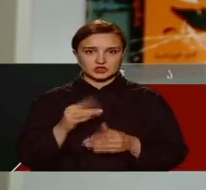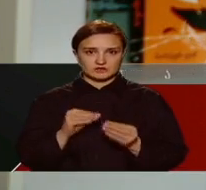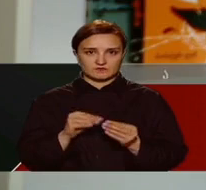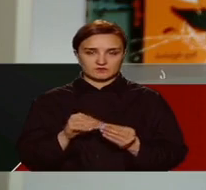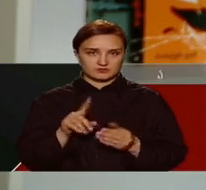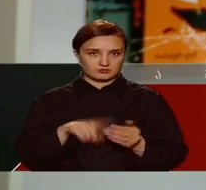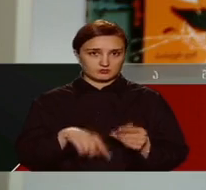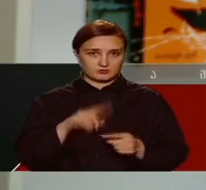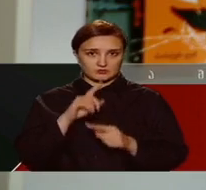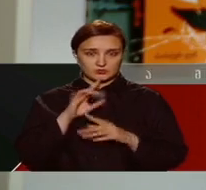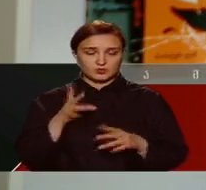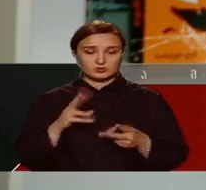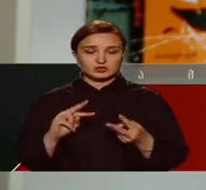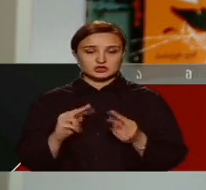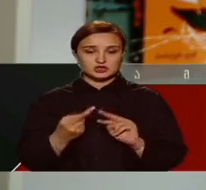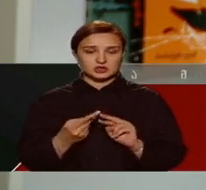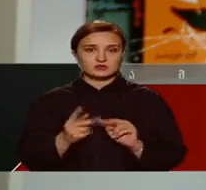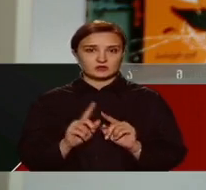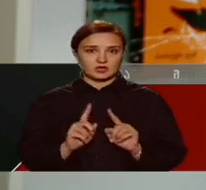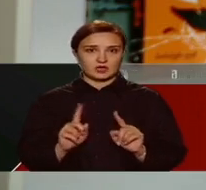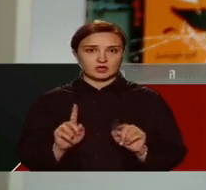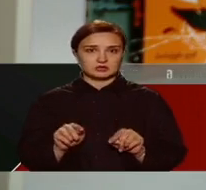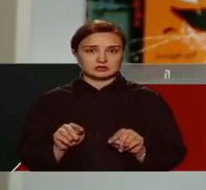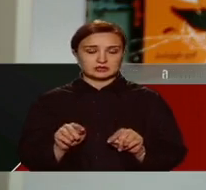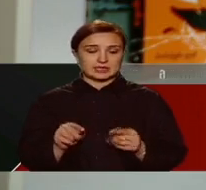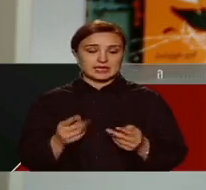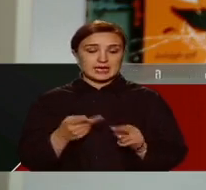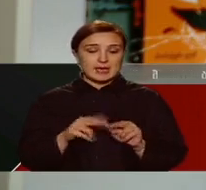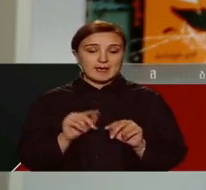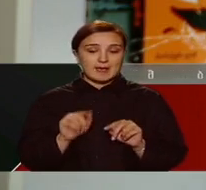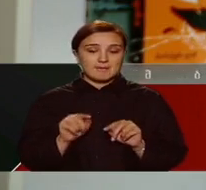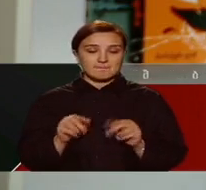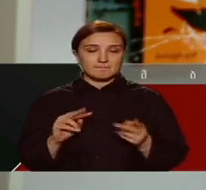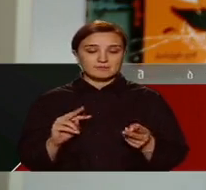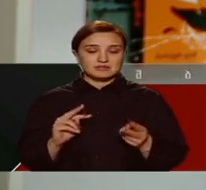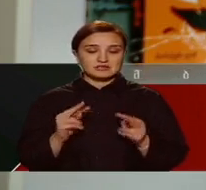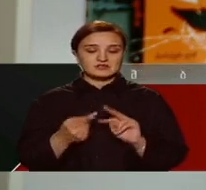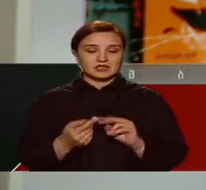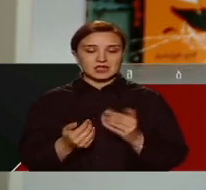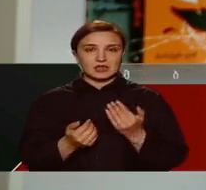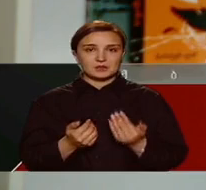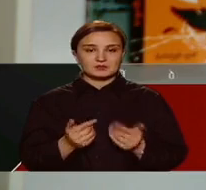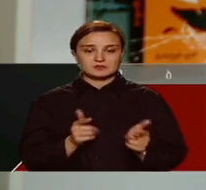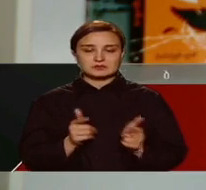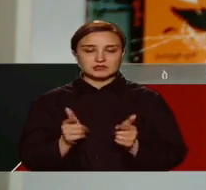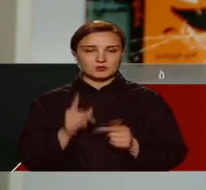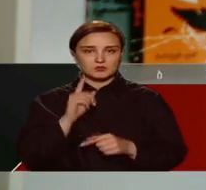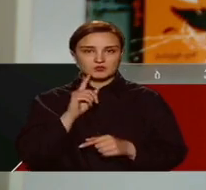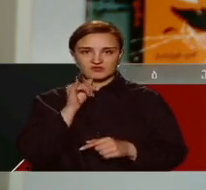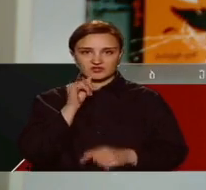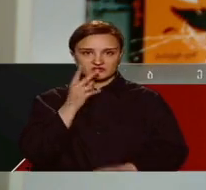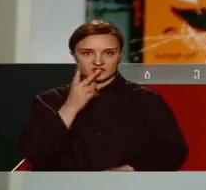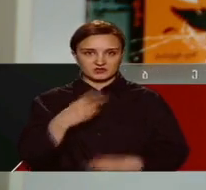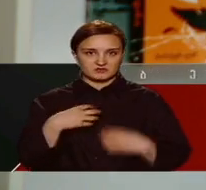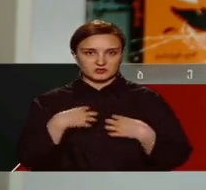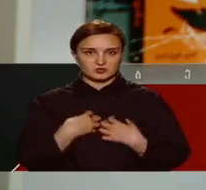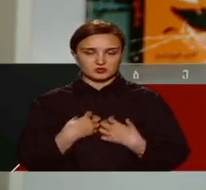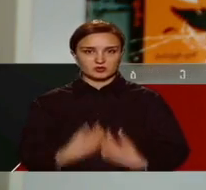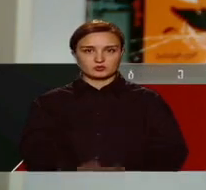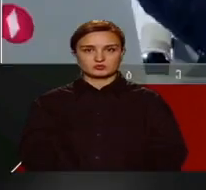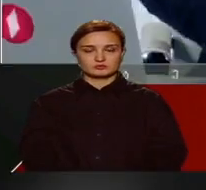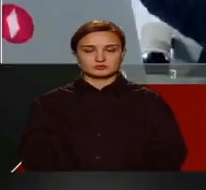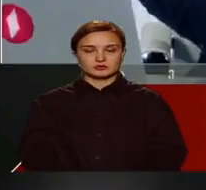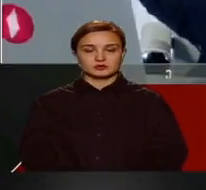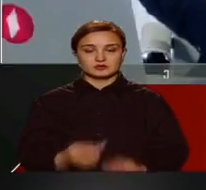giyerebe. Ragats harici şey sat sulüli da. Nu ay amis am sulübis am zahobas cerciro bir çöp kedav samtuharot.